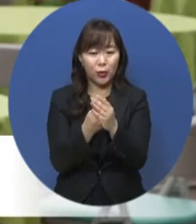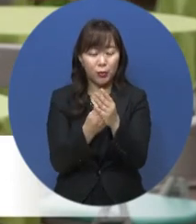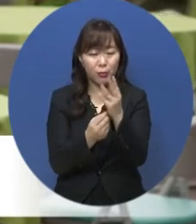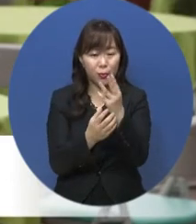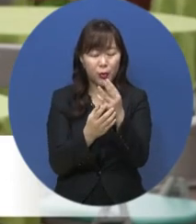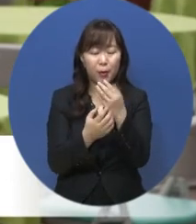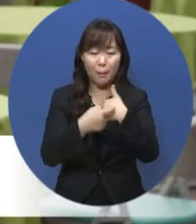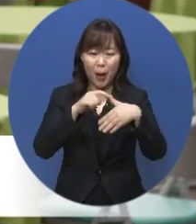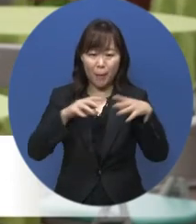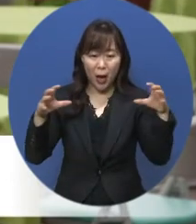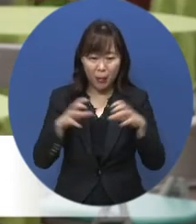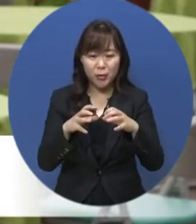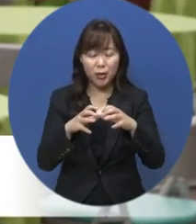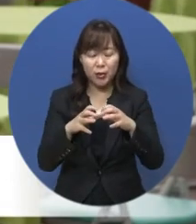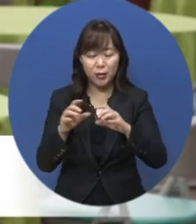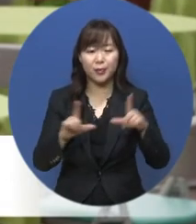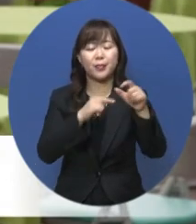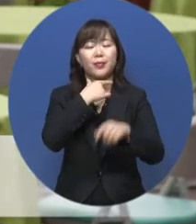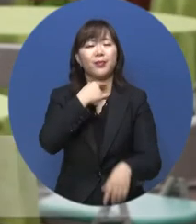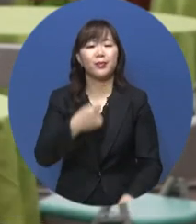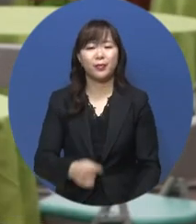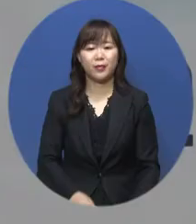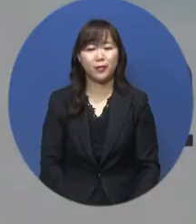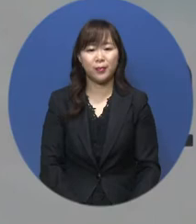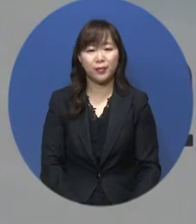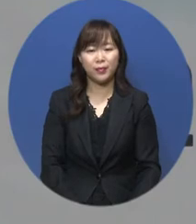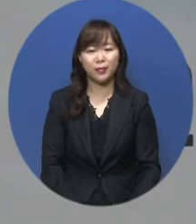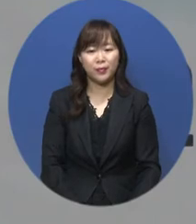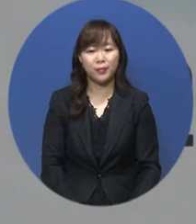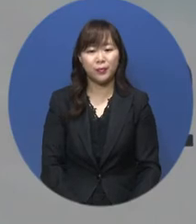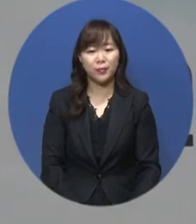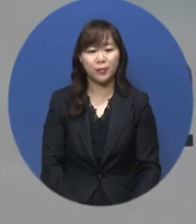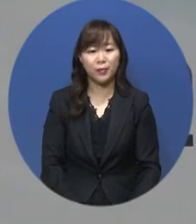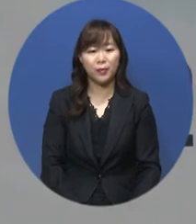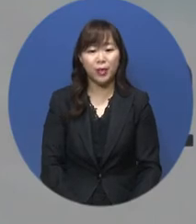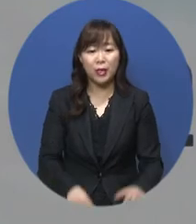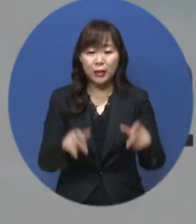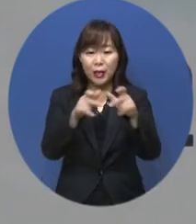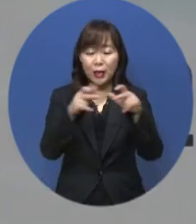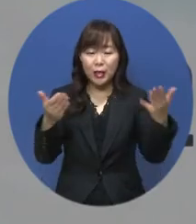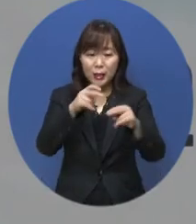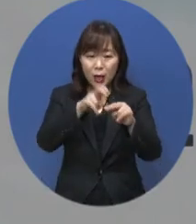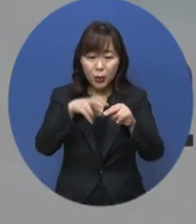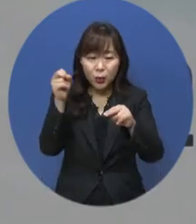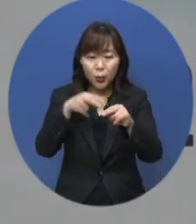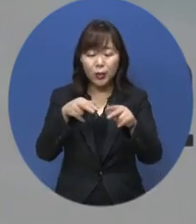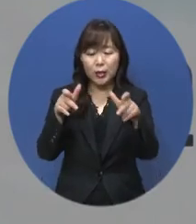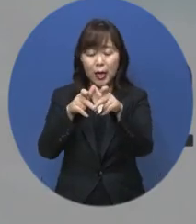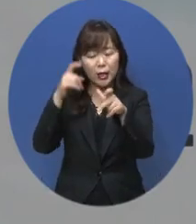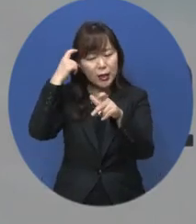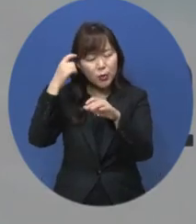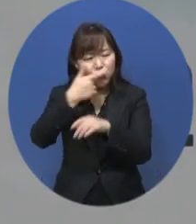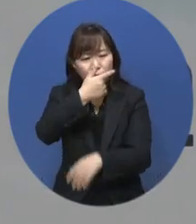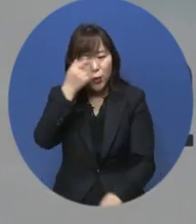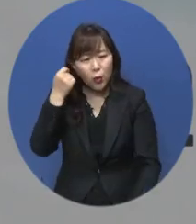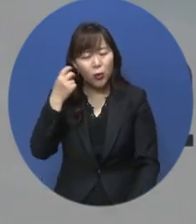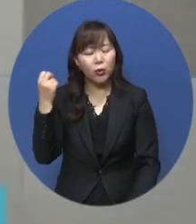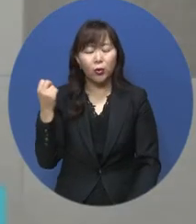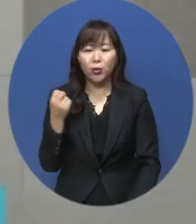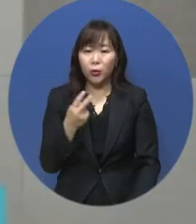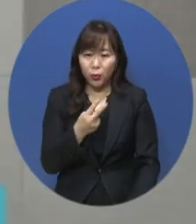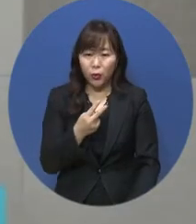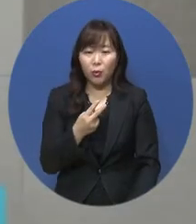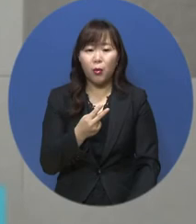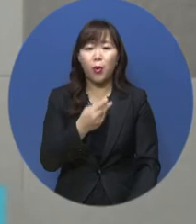마음으로 힘차게 나아가기를 바랍니다. 순천시는 장애인 일자리와 장애인 인식 부족